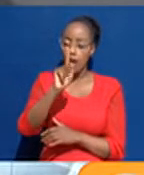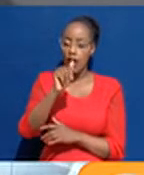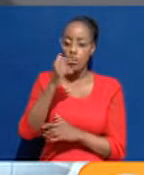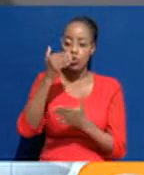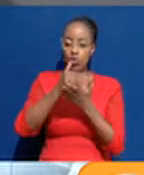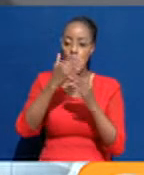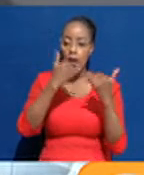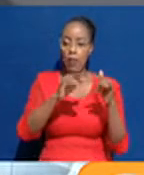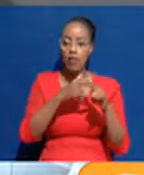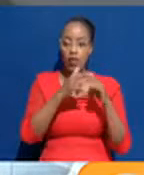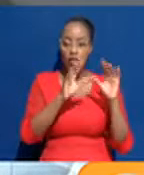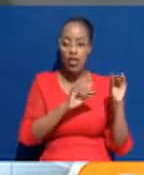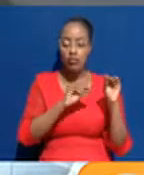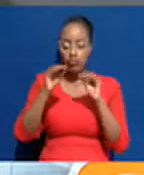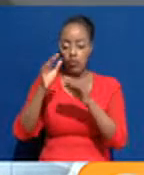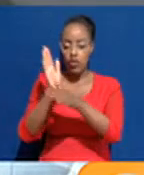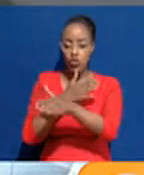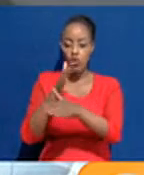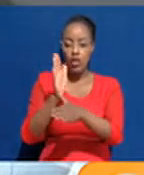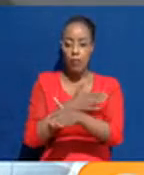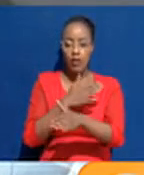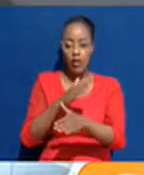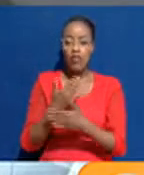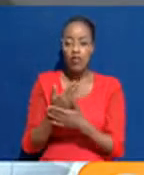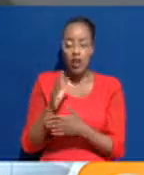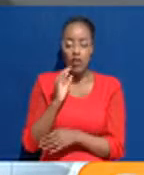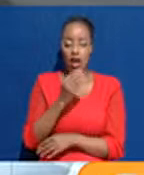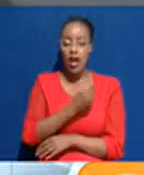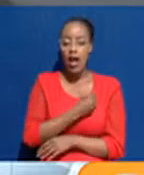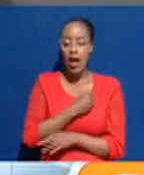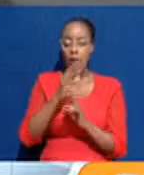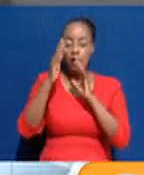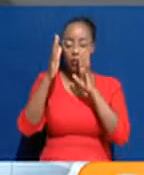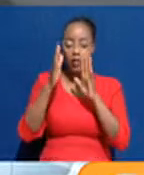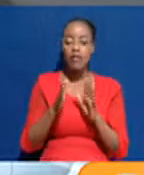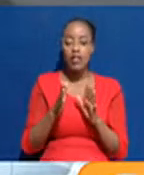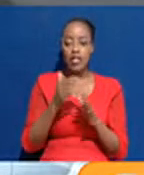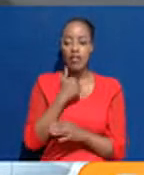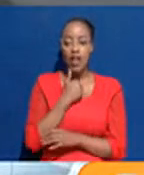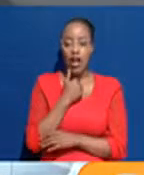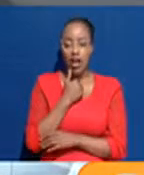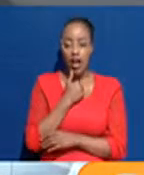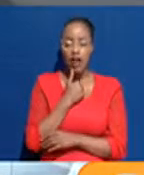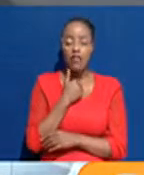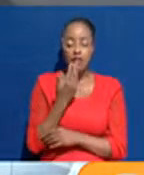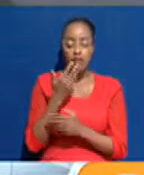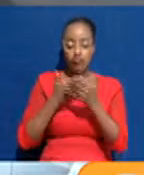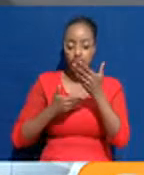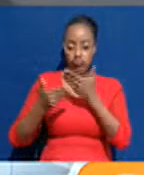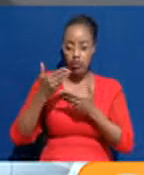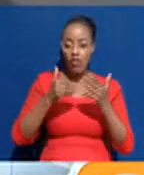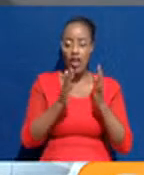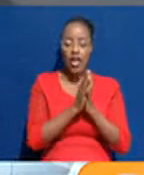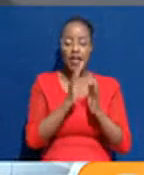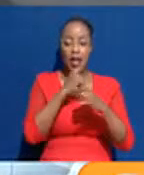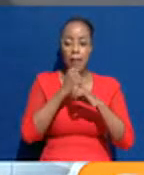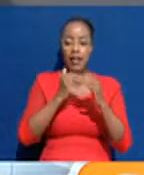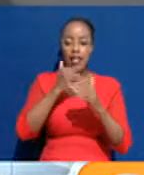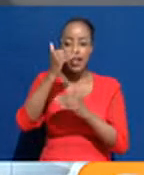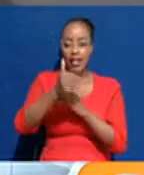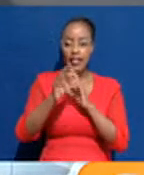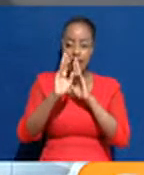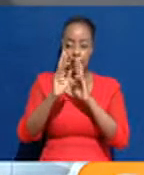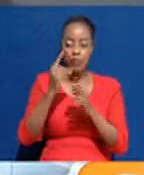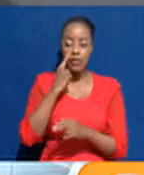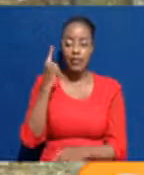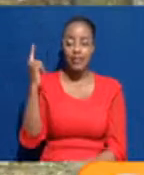kucheza na kuhamia kwenye muziki. Mwanaspoti wetu Lukman Muhammad alitangamana naye na kuandaa taarifa